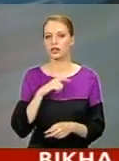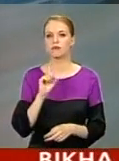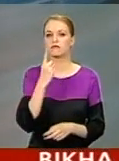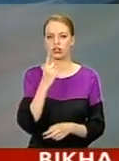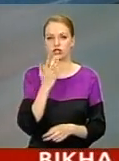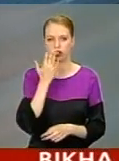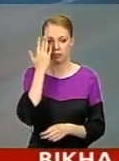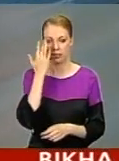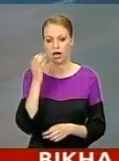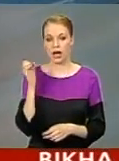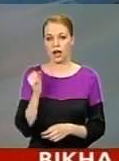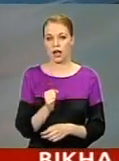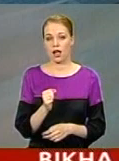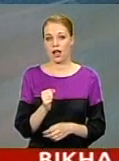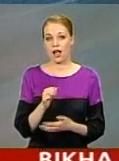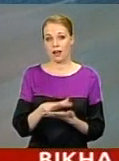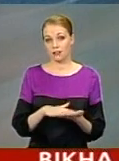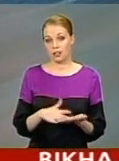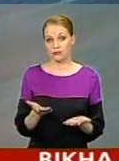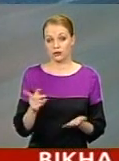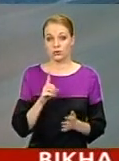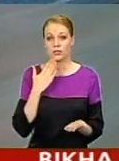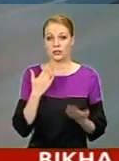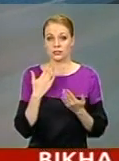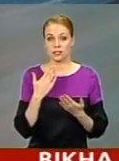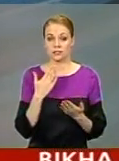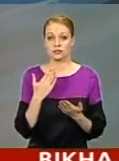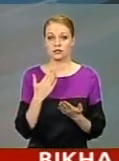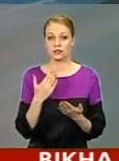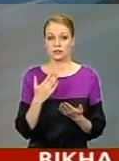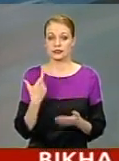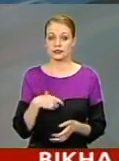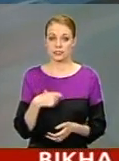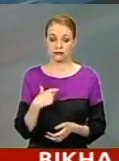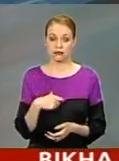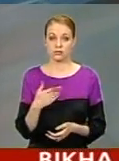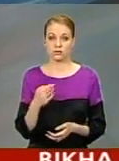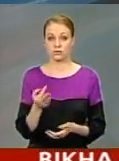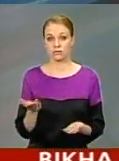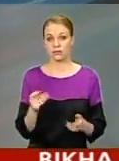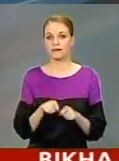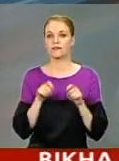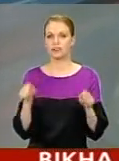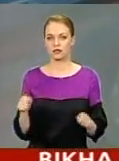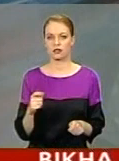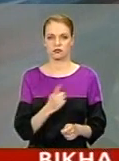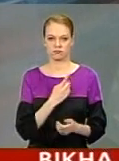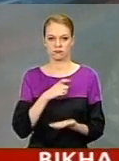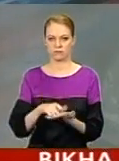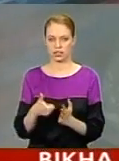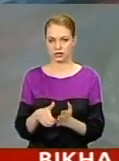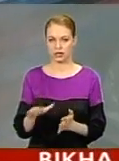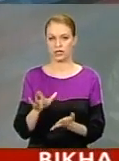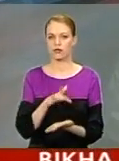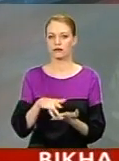мрія. А так, що касається себе, то відкрити майстерню в